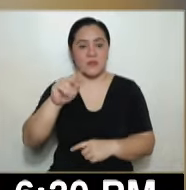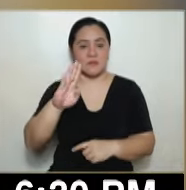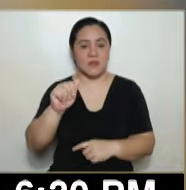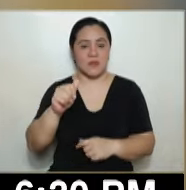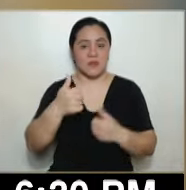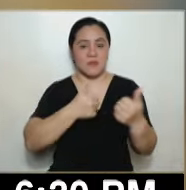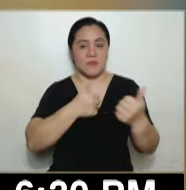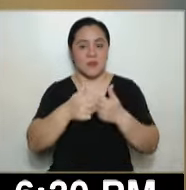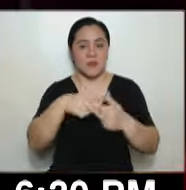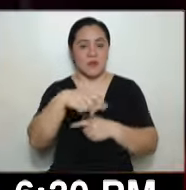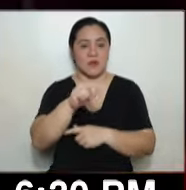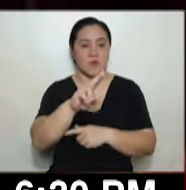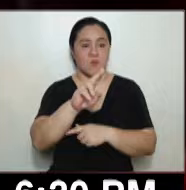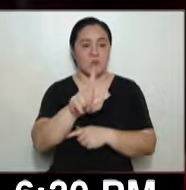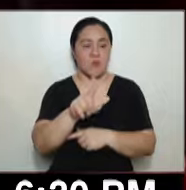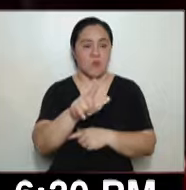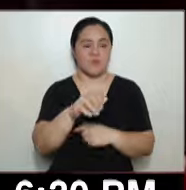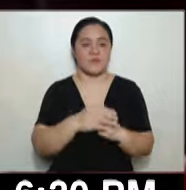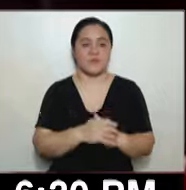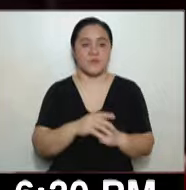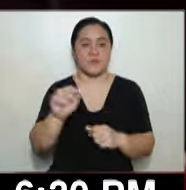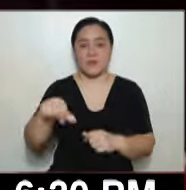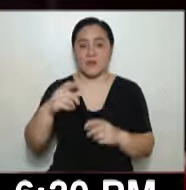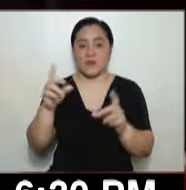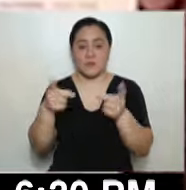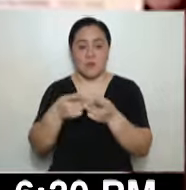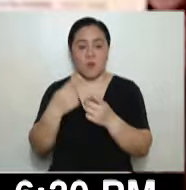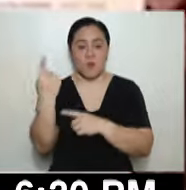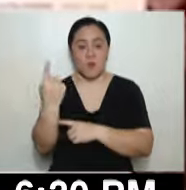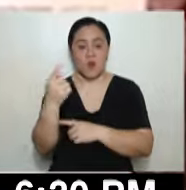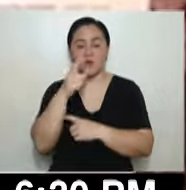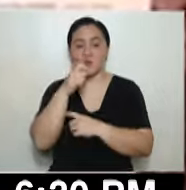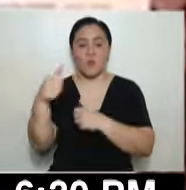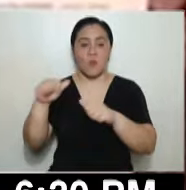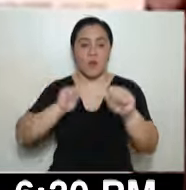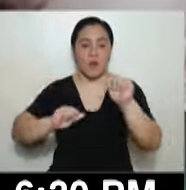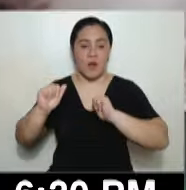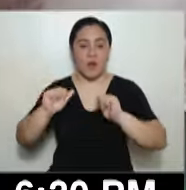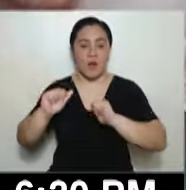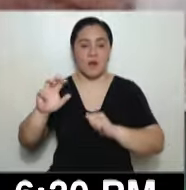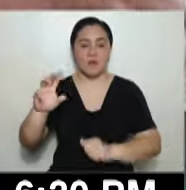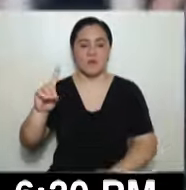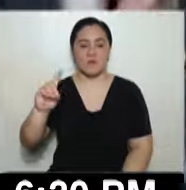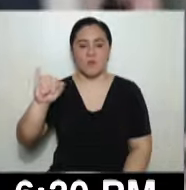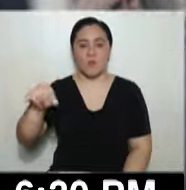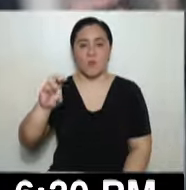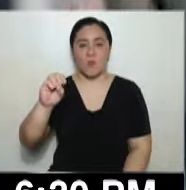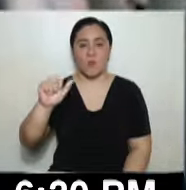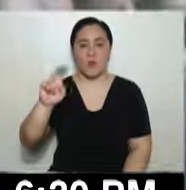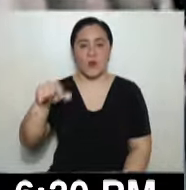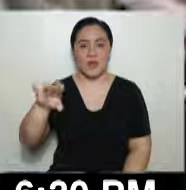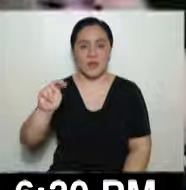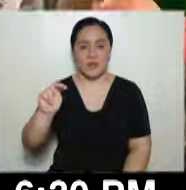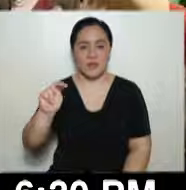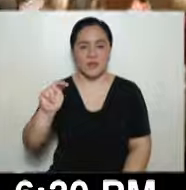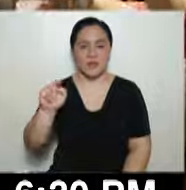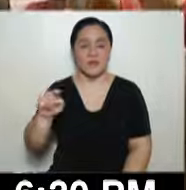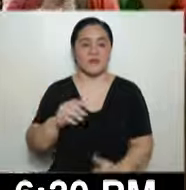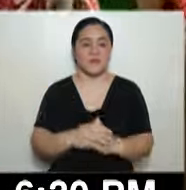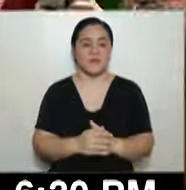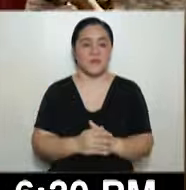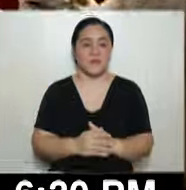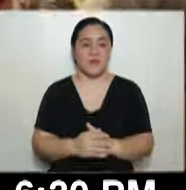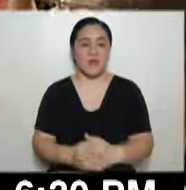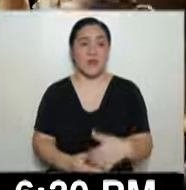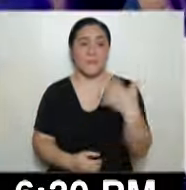Alvarez. Sa District 1 naman, tatakbo ang anak ni Isko, ang aktor na si Joaquin Domagoso. Samantala,